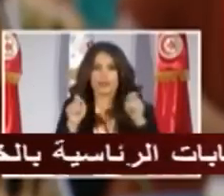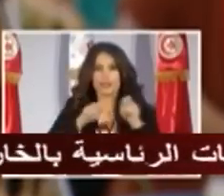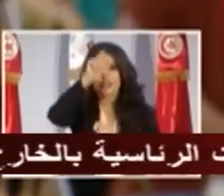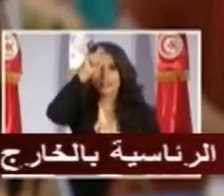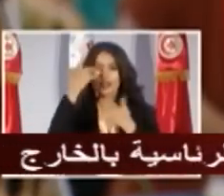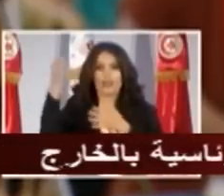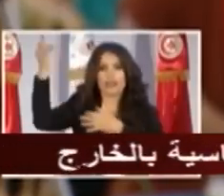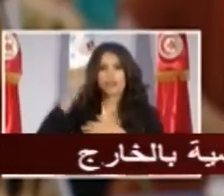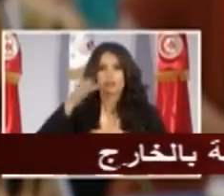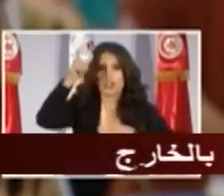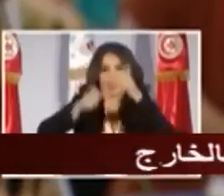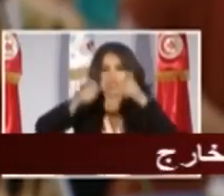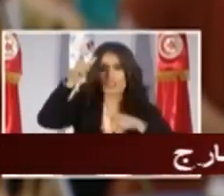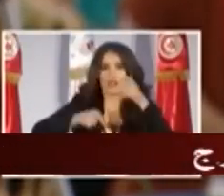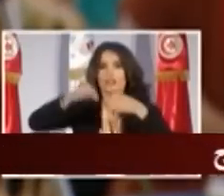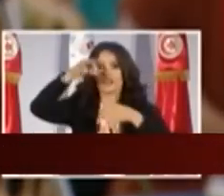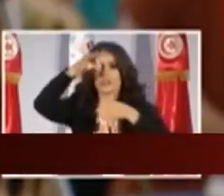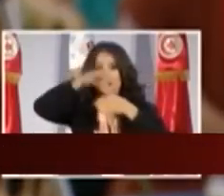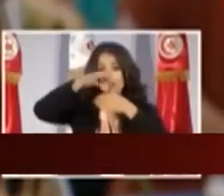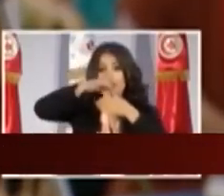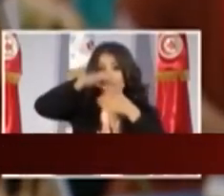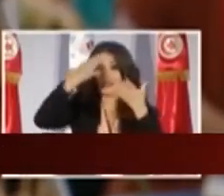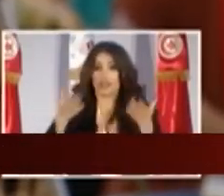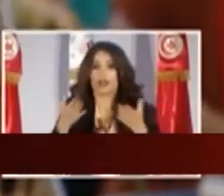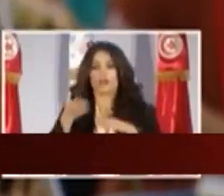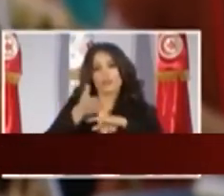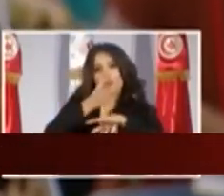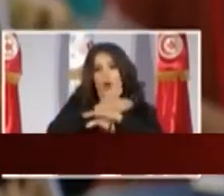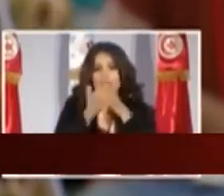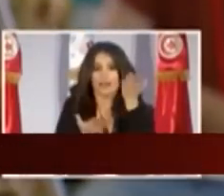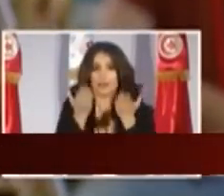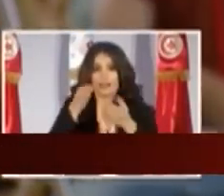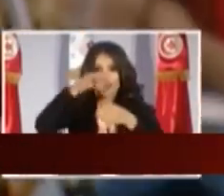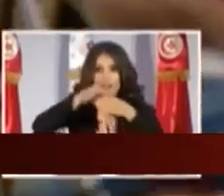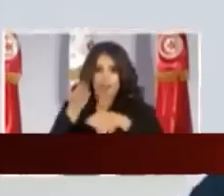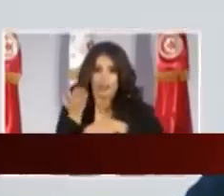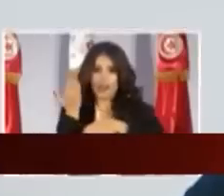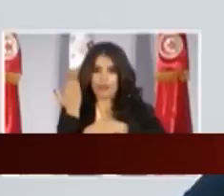الاقل مقارنه بالمواعيد الانتخابيه السابقه شكرا